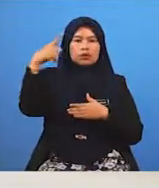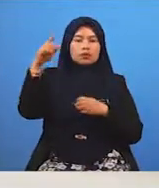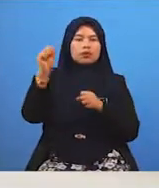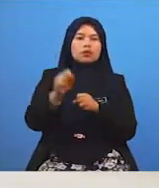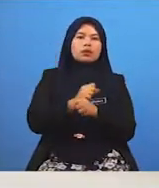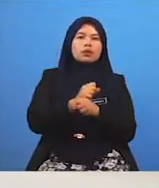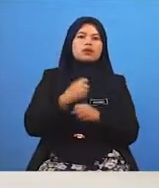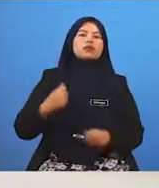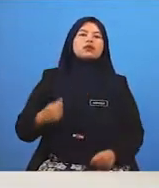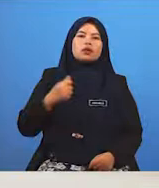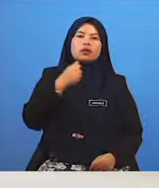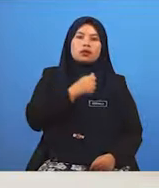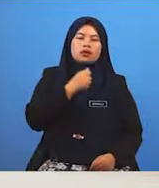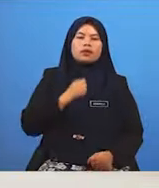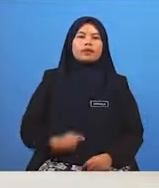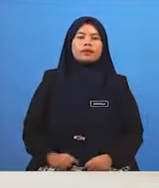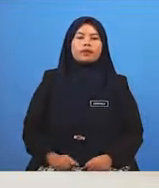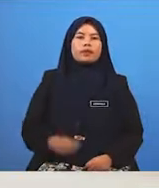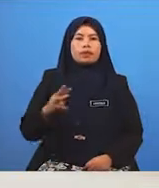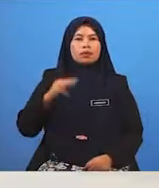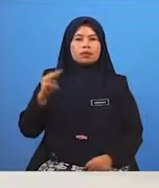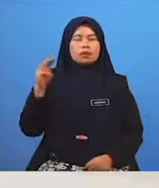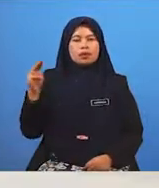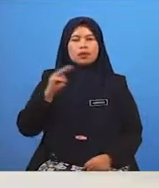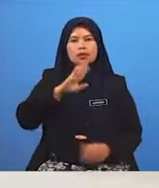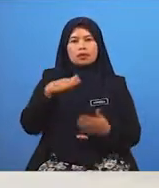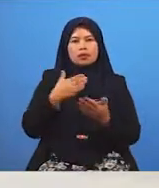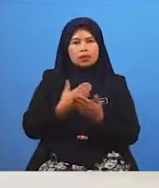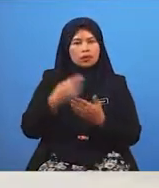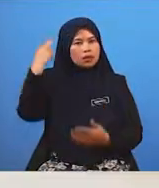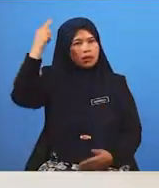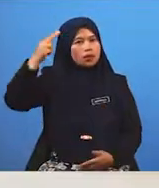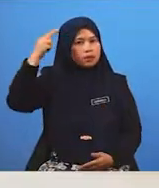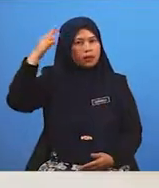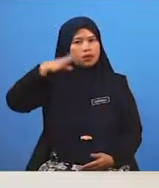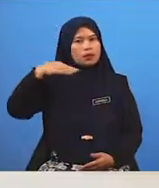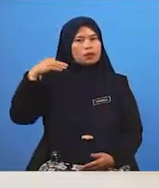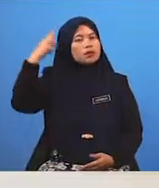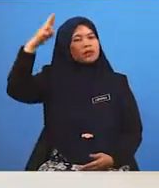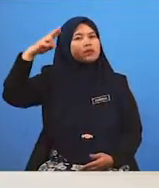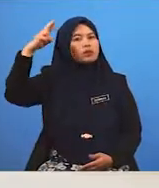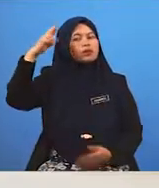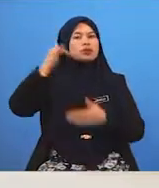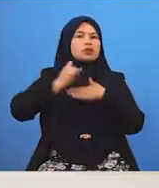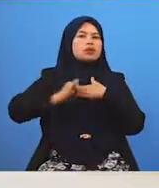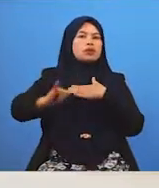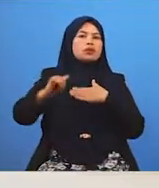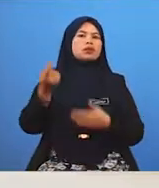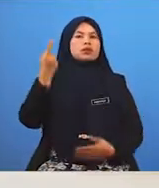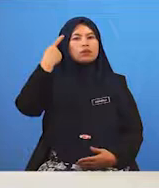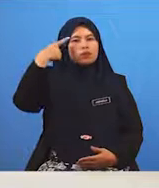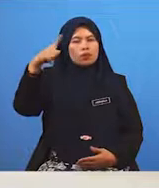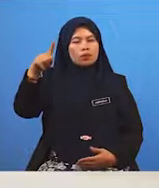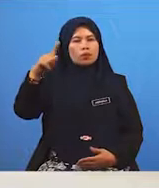Baihaqi. Hakikatnya murid-murid, semua nabi dan rasul diutuskan untuk memperelokkan akhlak